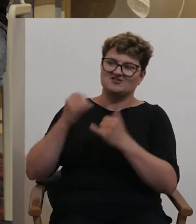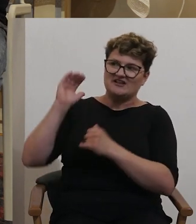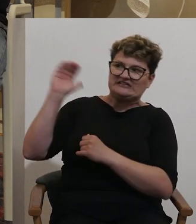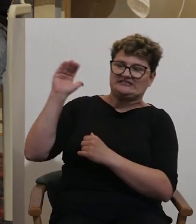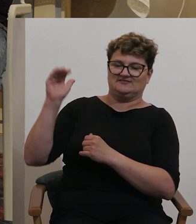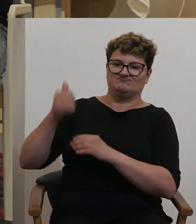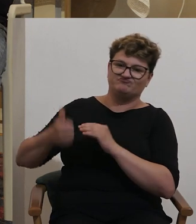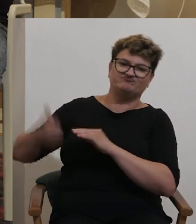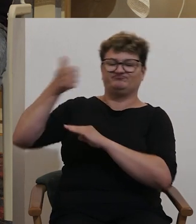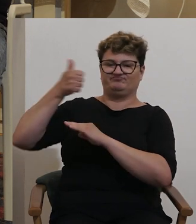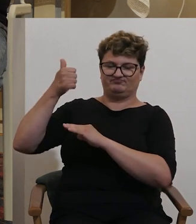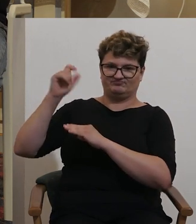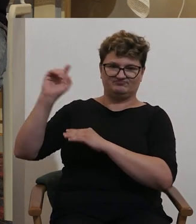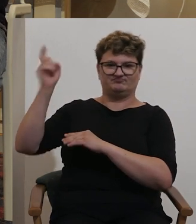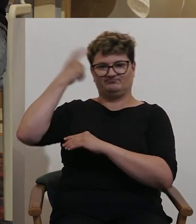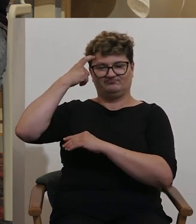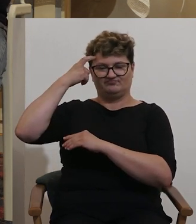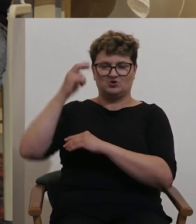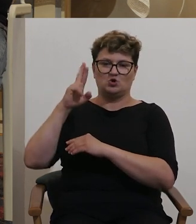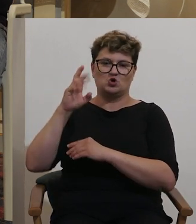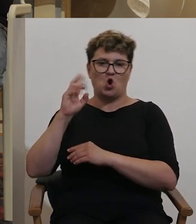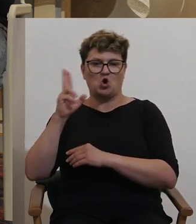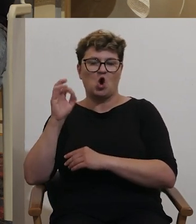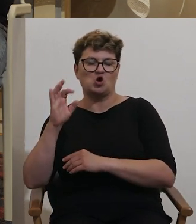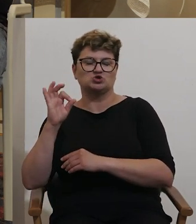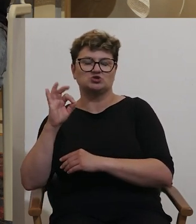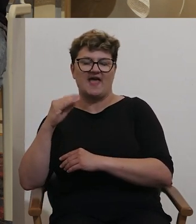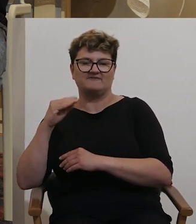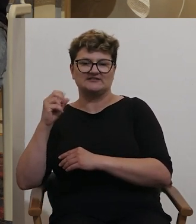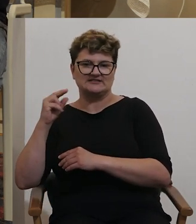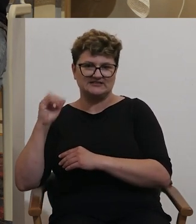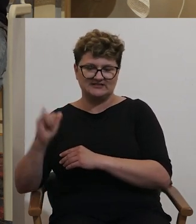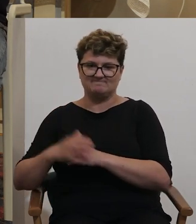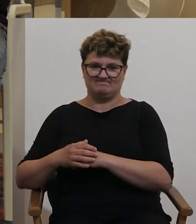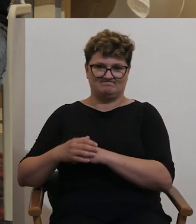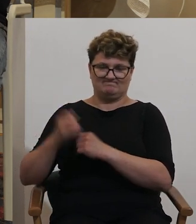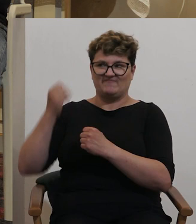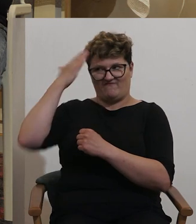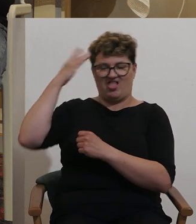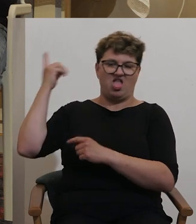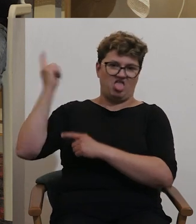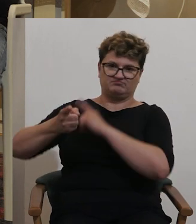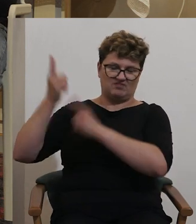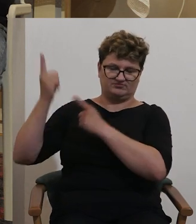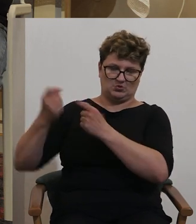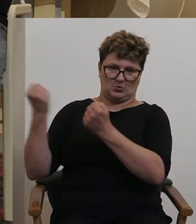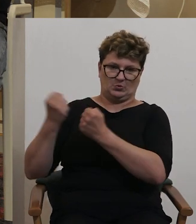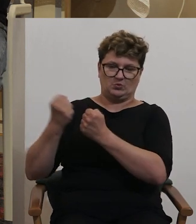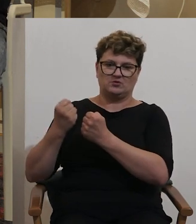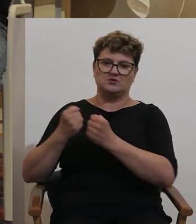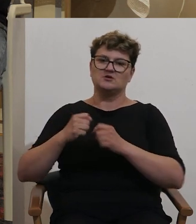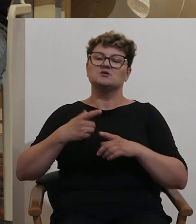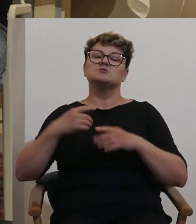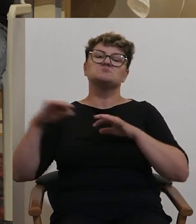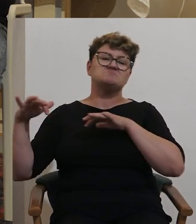swojego dowódcy naczelnego, czyli Rokossowskiego. Rokossowski, jak wiemy, miał wyraźne rozkazy. Zatrzymujemy